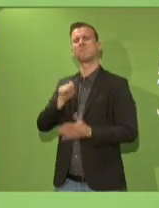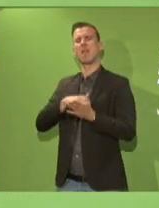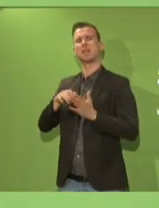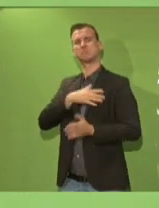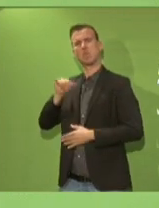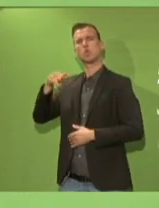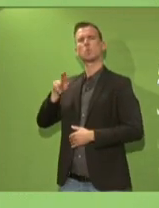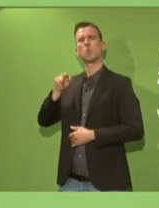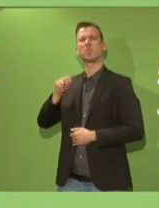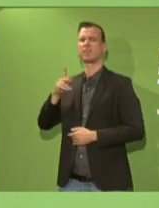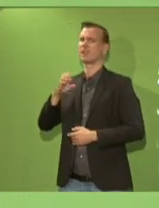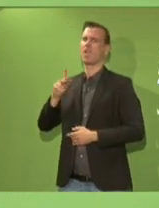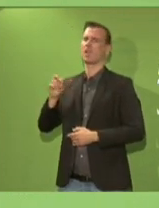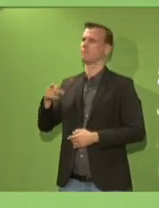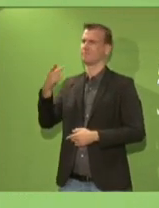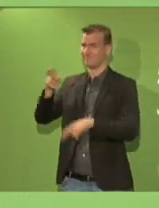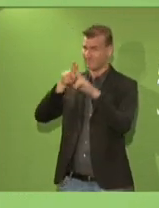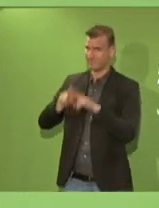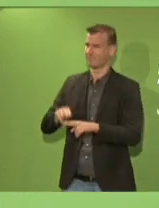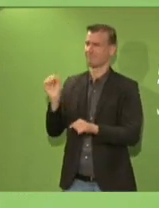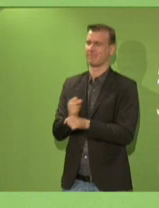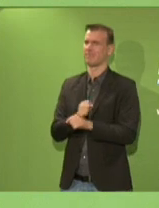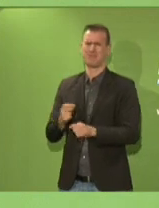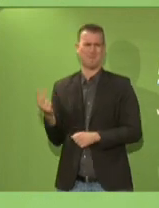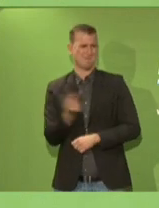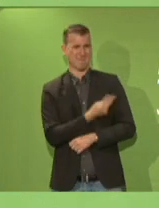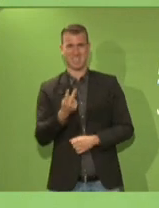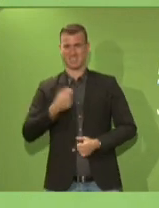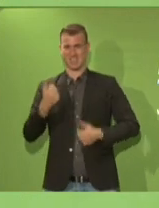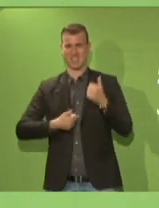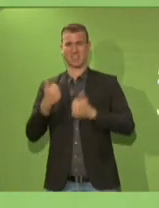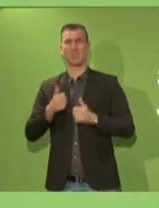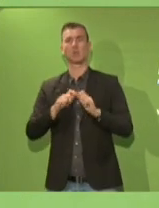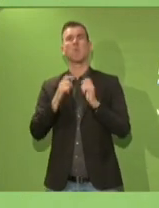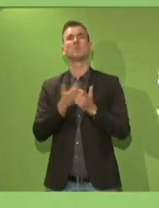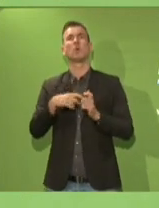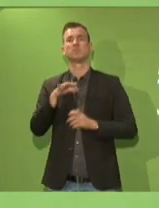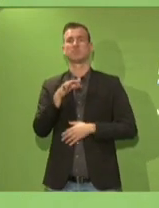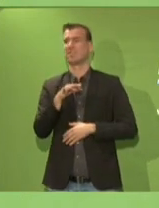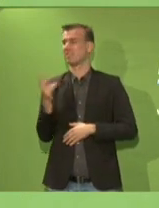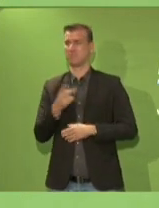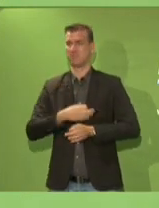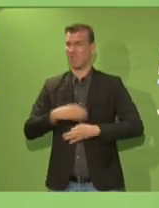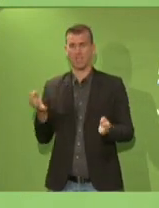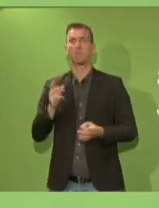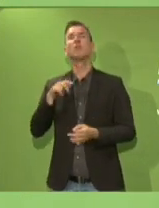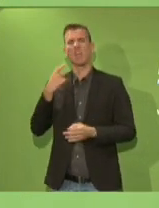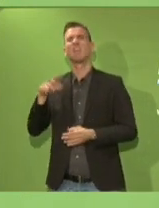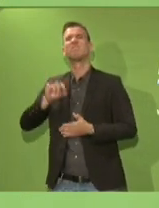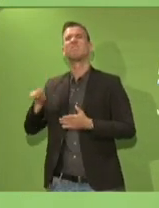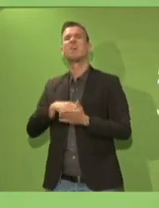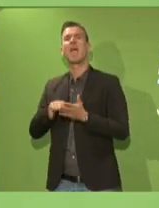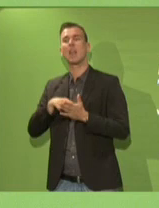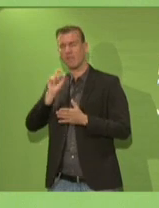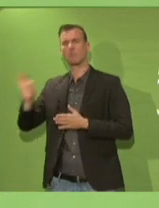ist mehr als unglaubwürdig, wird keiner der beiden Kandidaten Kommissionspräsident, dann wäre das Betrug am Wähler, und es wäre